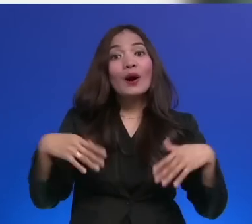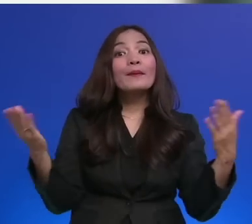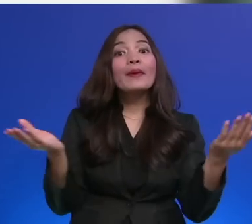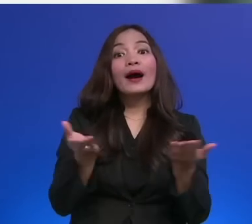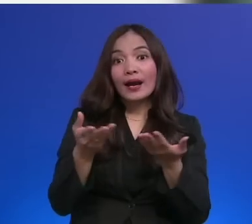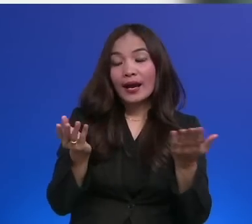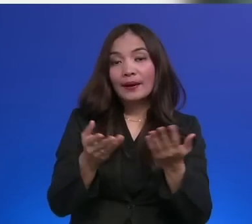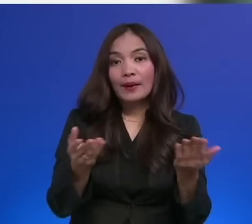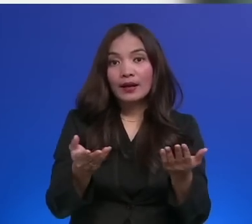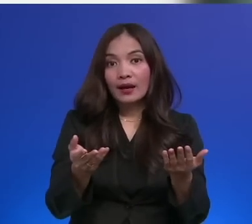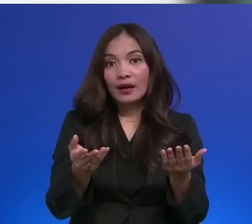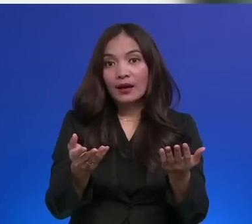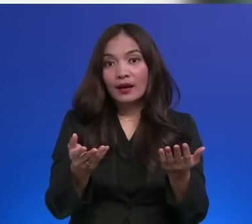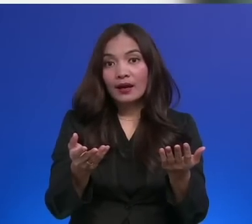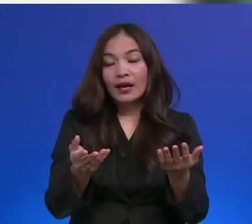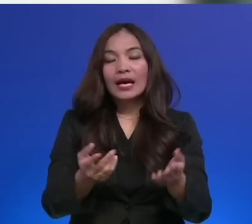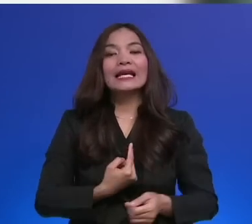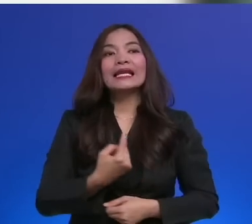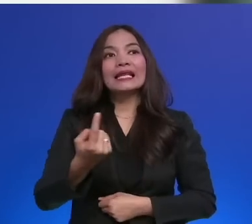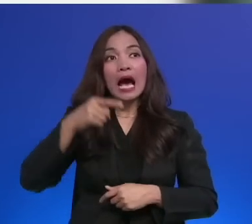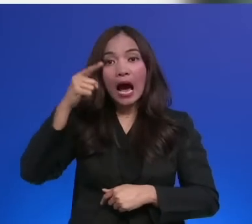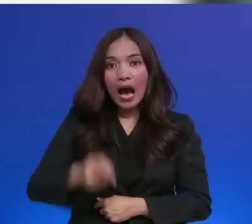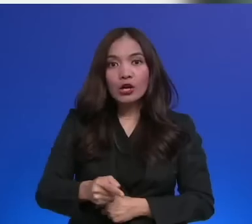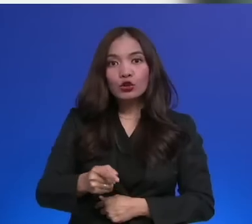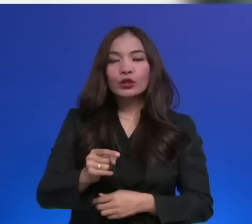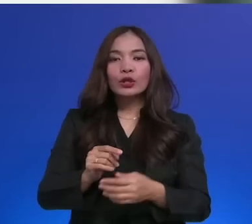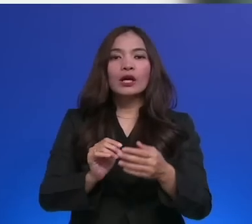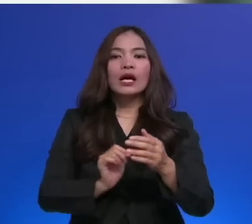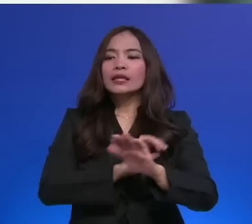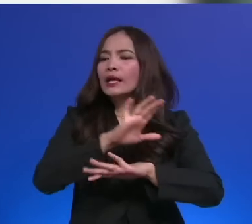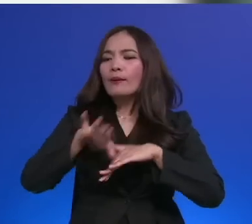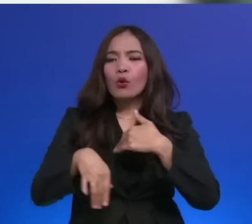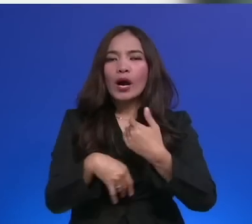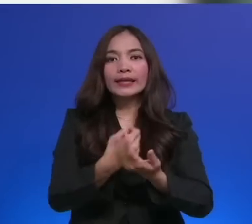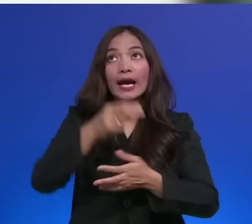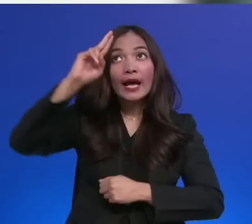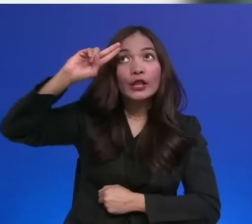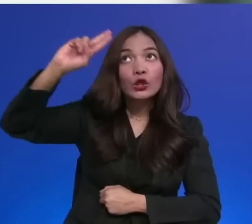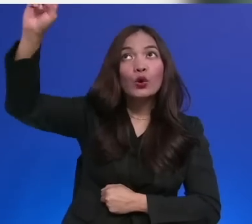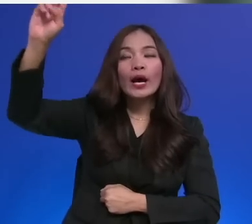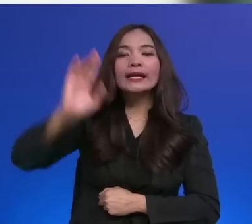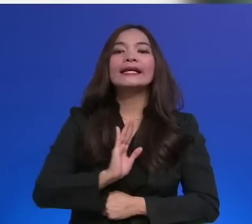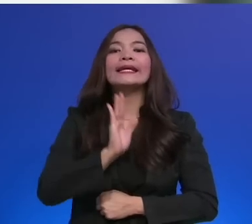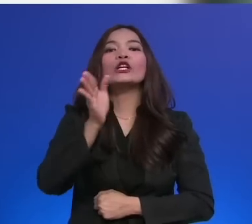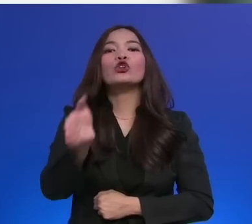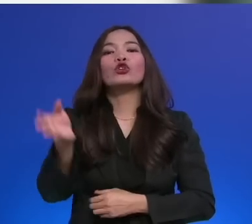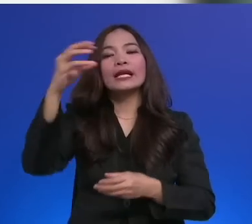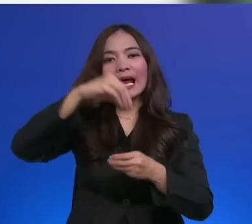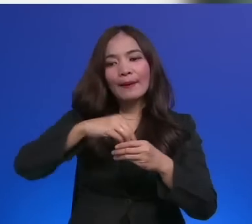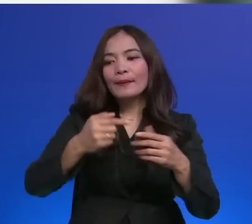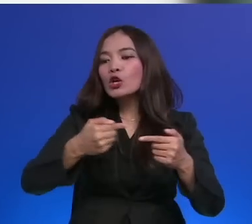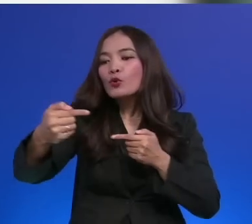bagaimanapun kita harus melibatkan Tuhan dalam pergumulan hidup.